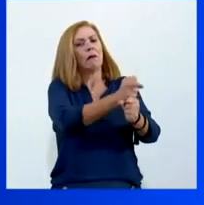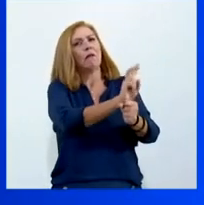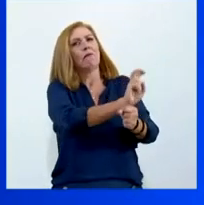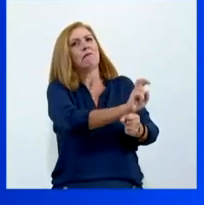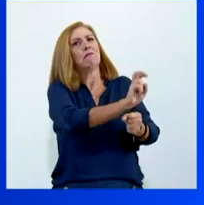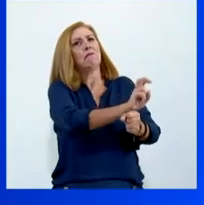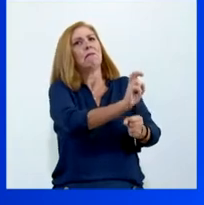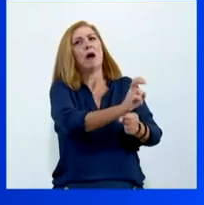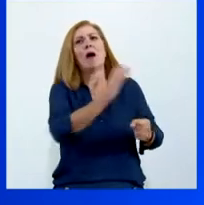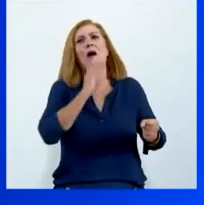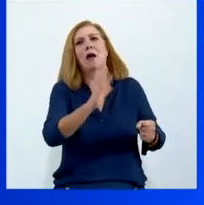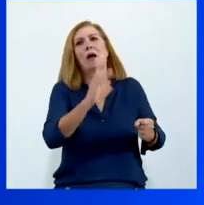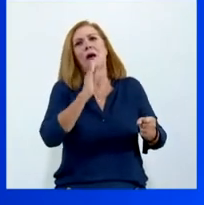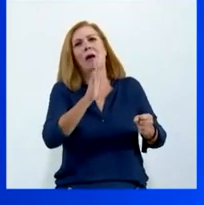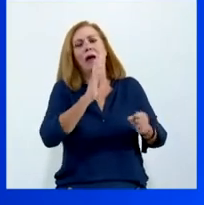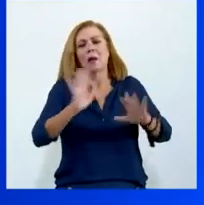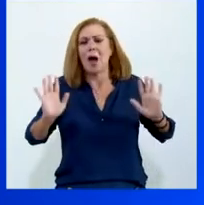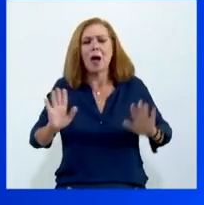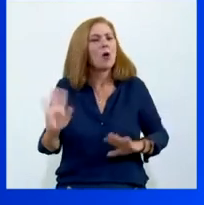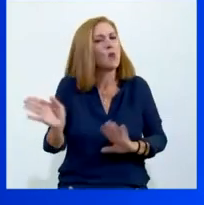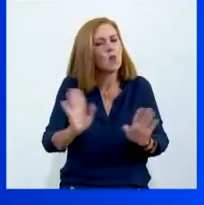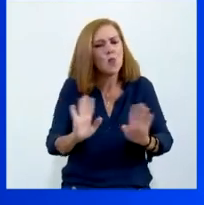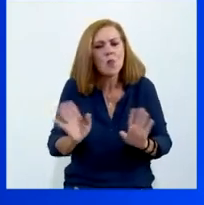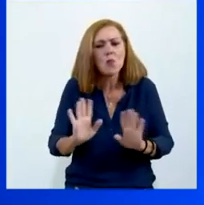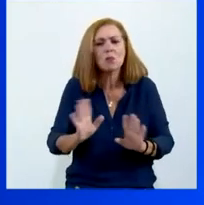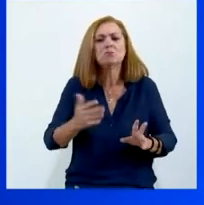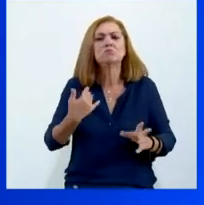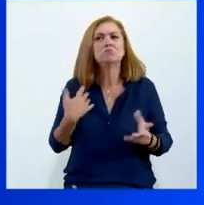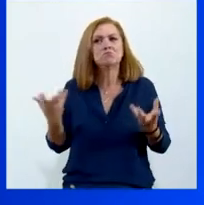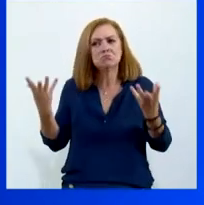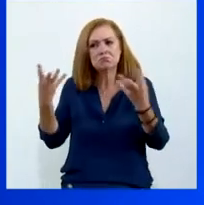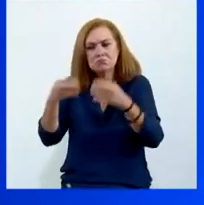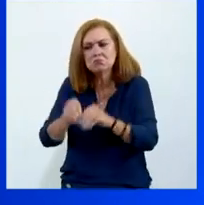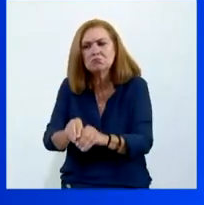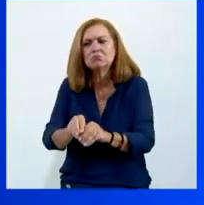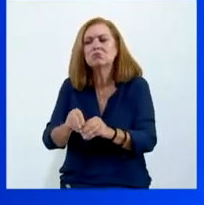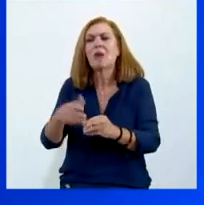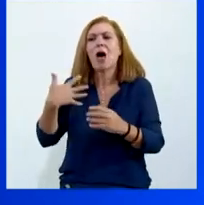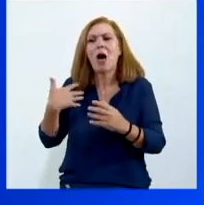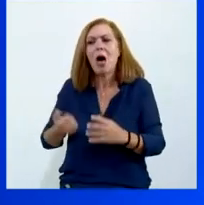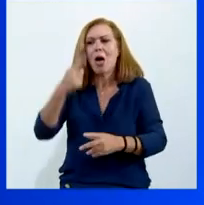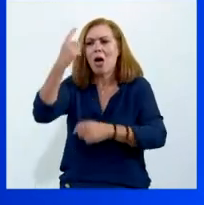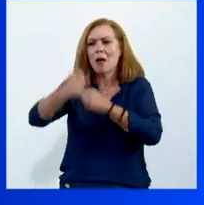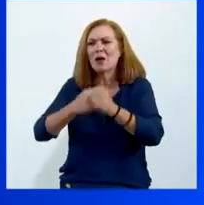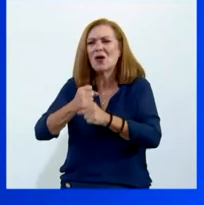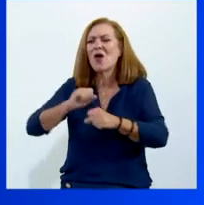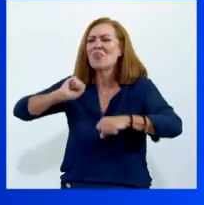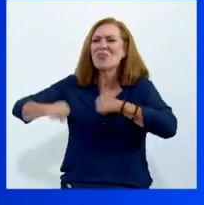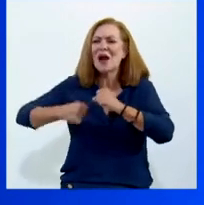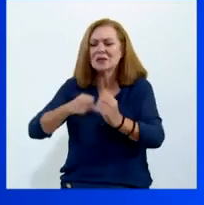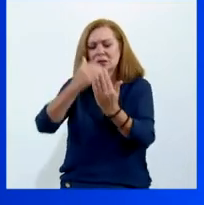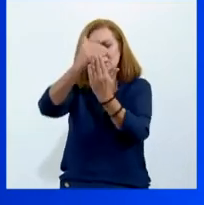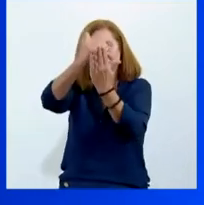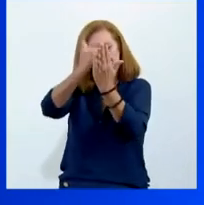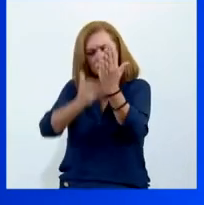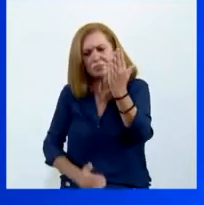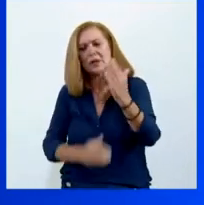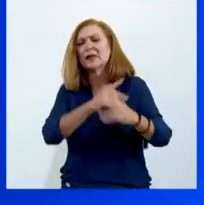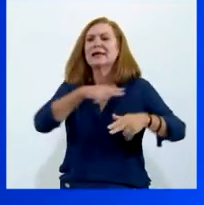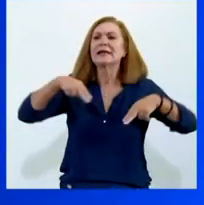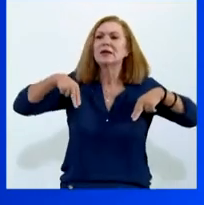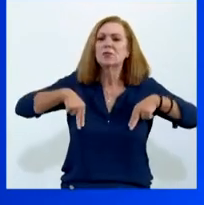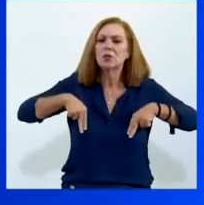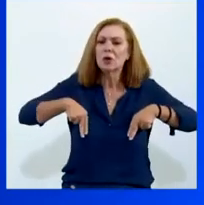οι προτάσεις. Κωδικοποιήθηκαν, συμπεριλήφθηκαν σε ετήσια σχέδια δράσης των Υπουργείων.